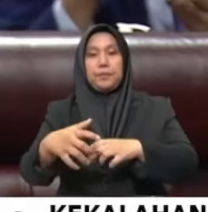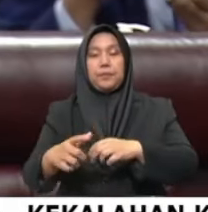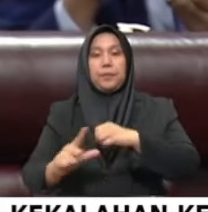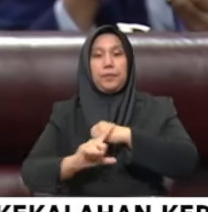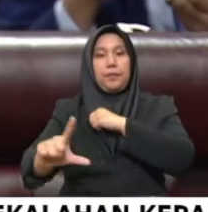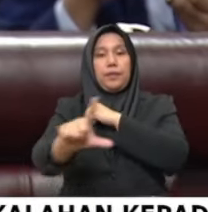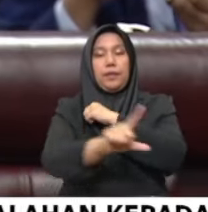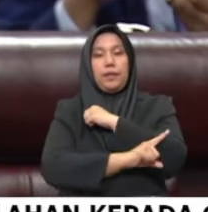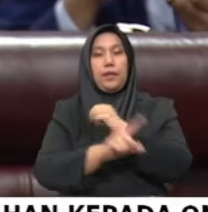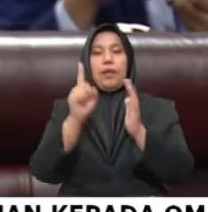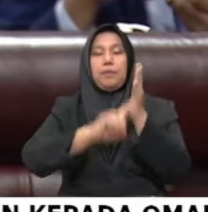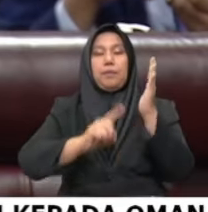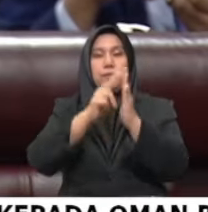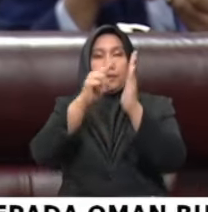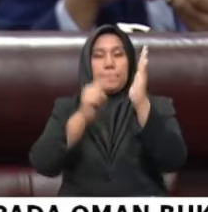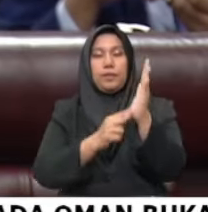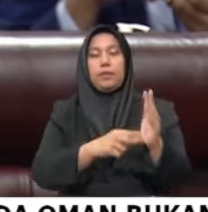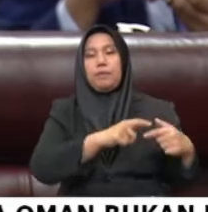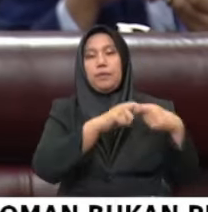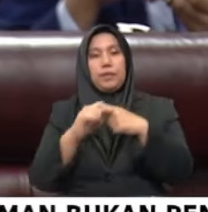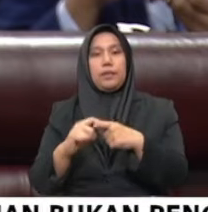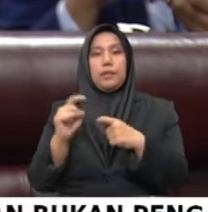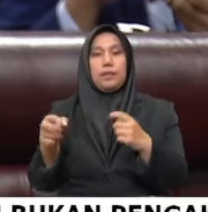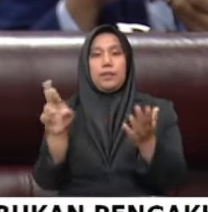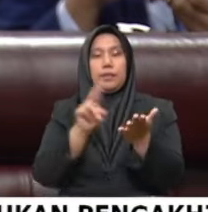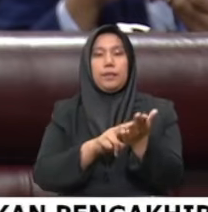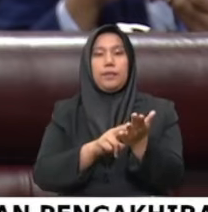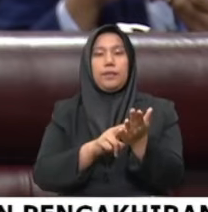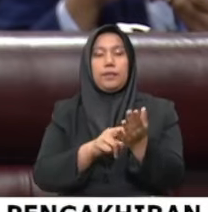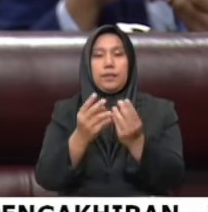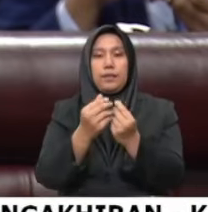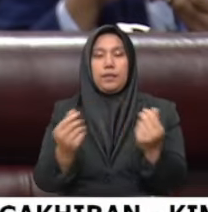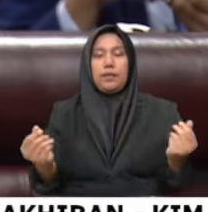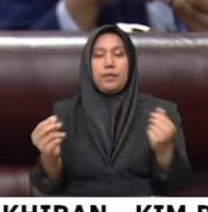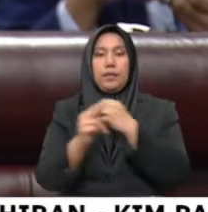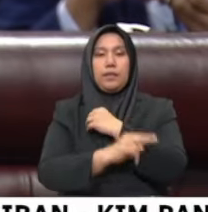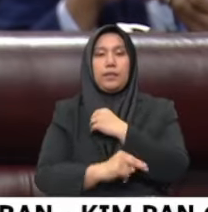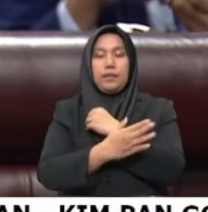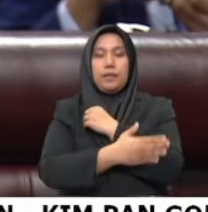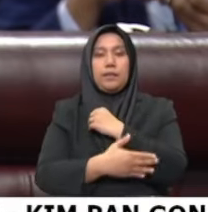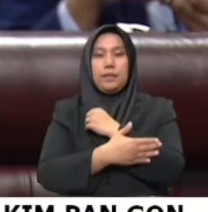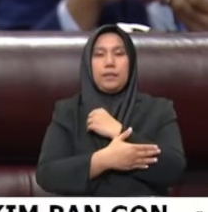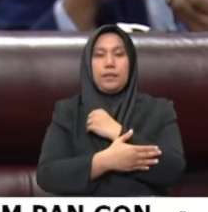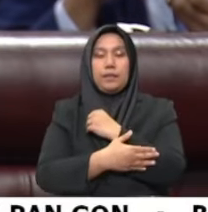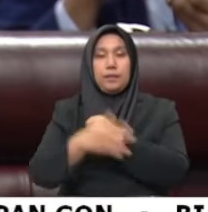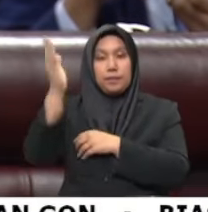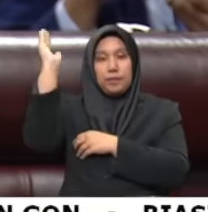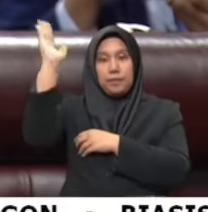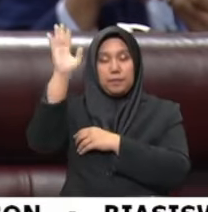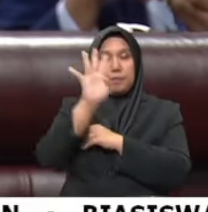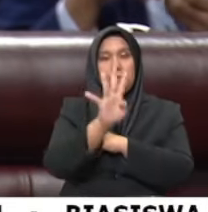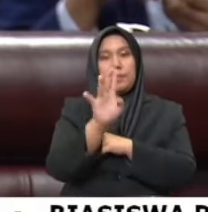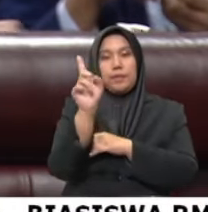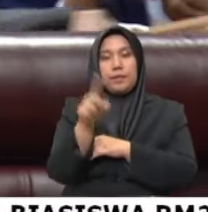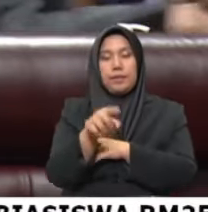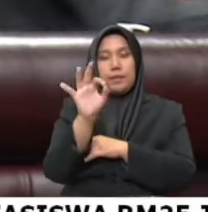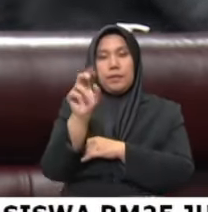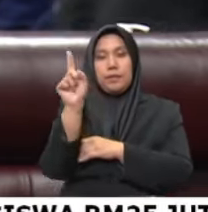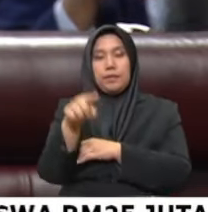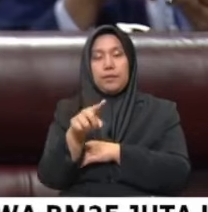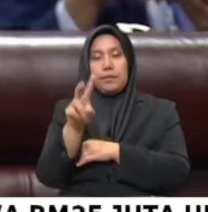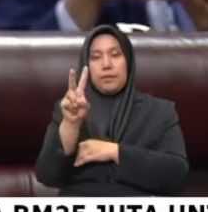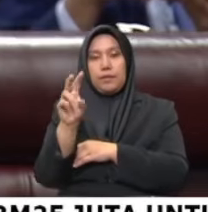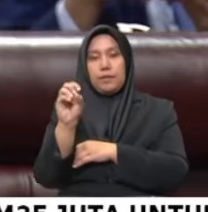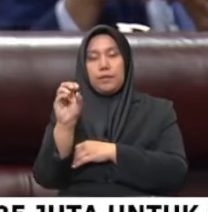yang berkaitan dengannya. Sebagai rekod, Majlis Tanah Negara ke-65 yang bersidang pada 4 Disember 2009 telah